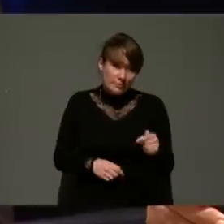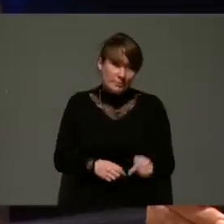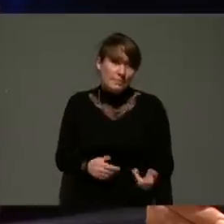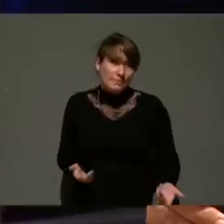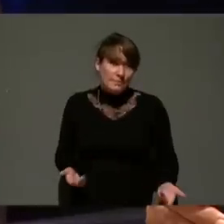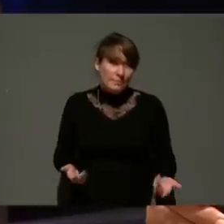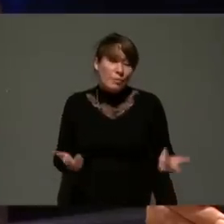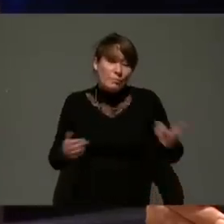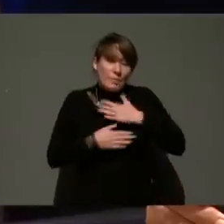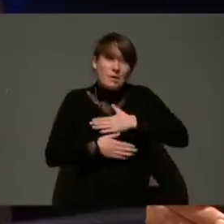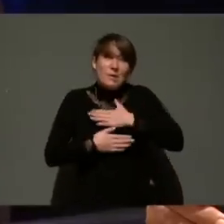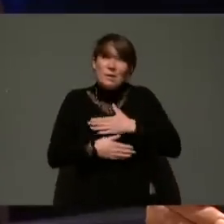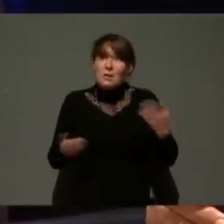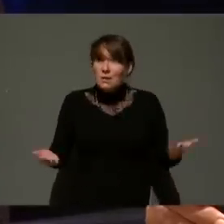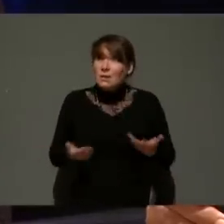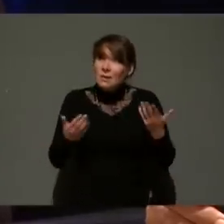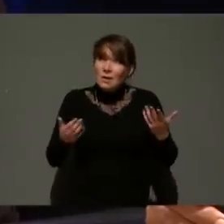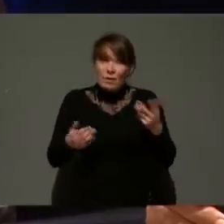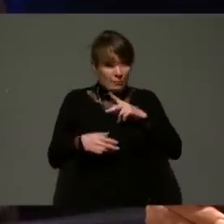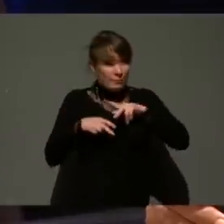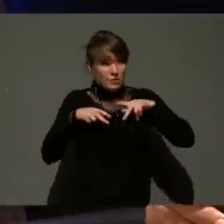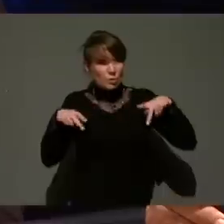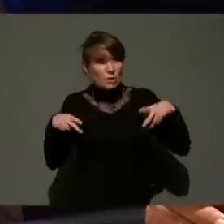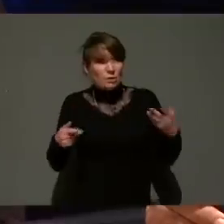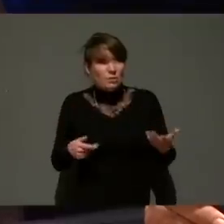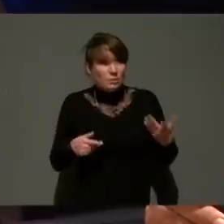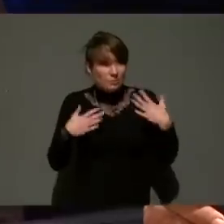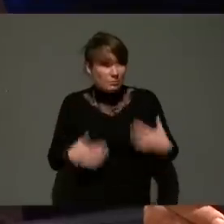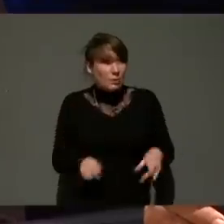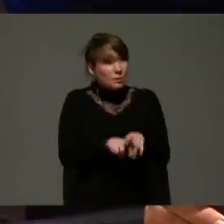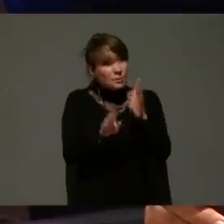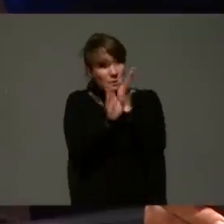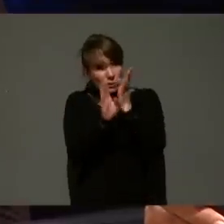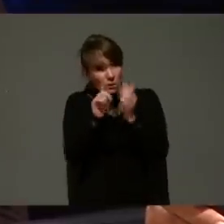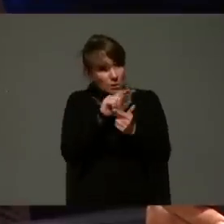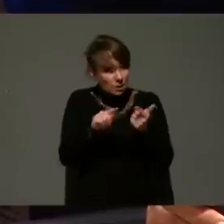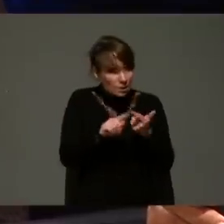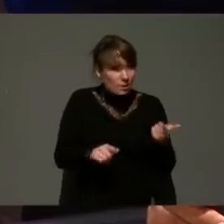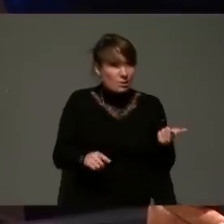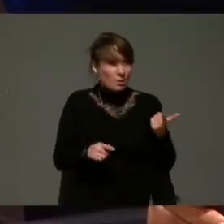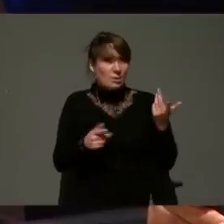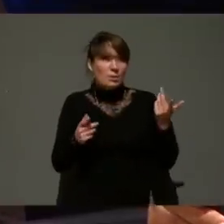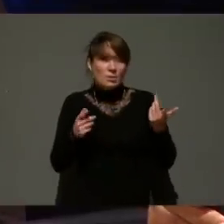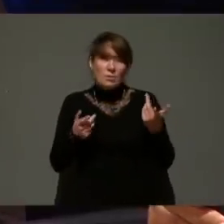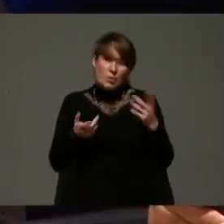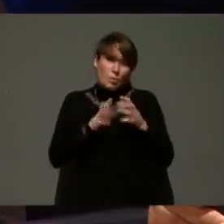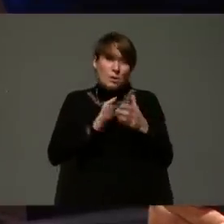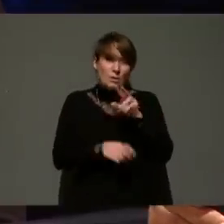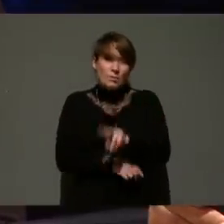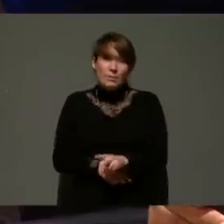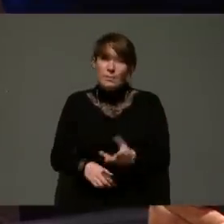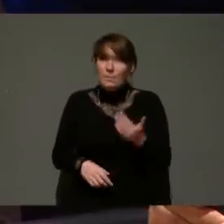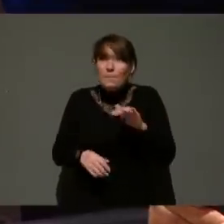On pourra en parler d'un aspect physiologique aussi, mais c'est aussi un aspect psychologique. C'est vrai que c'est assez complexe,